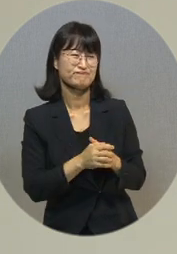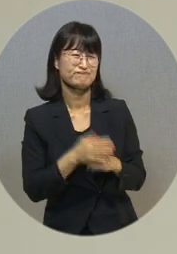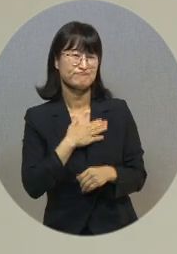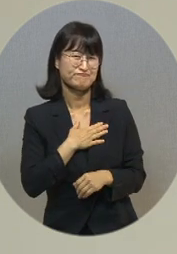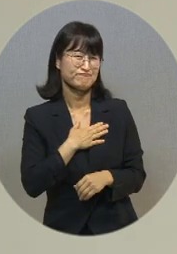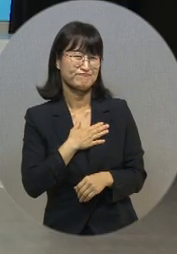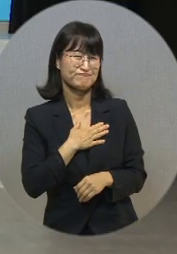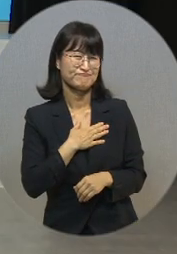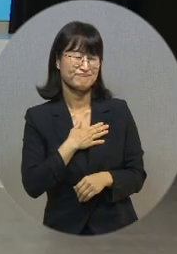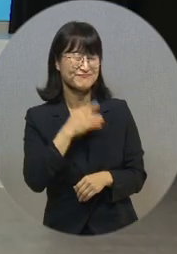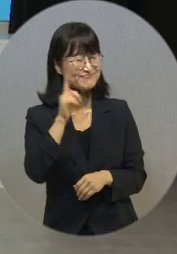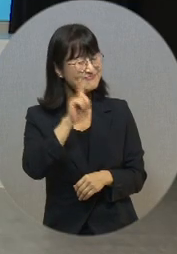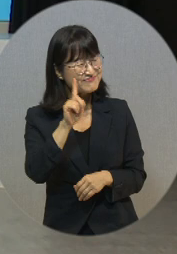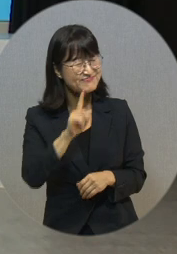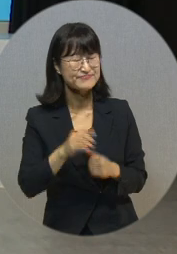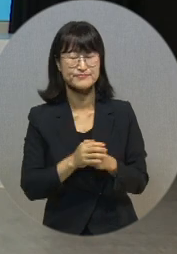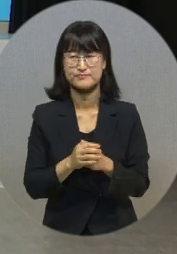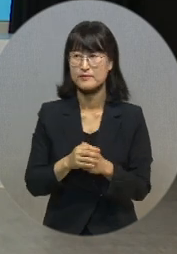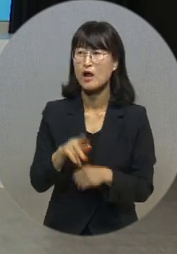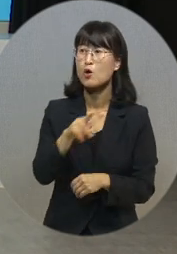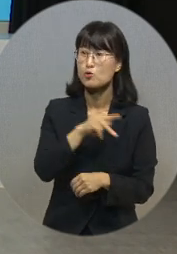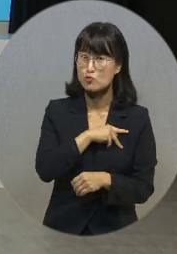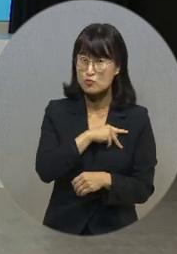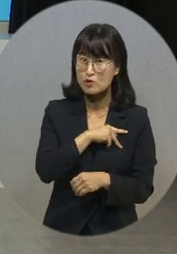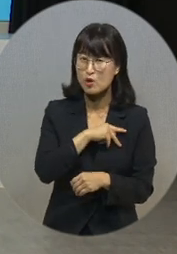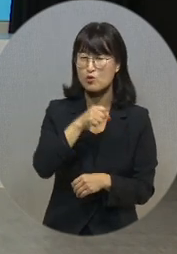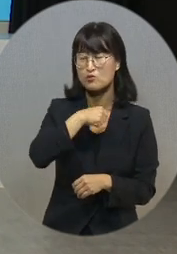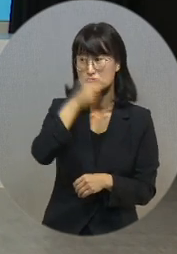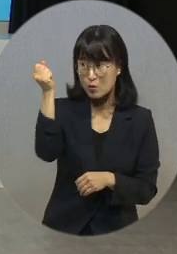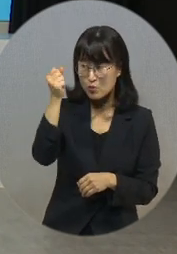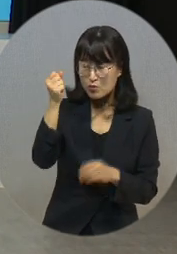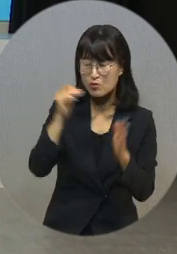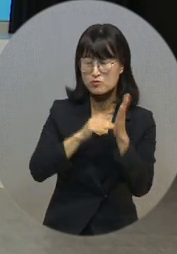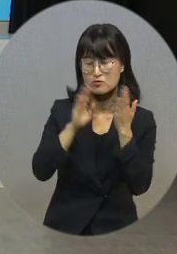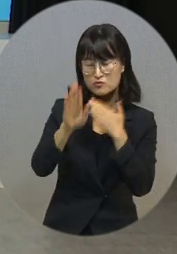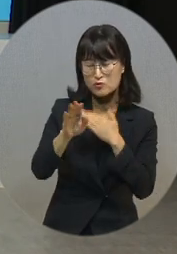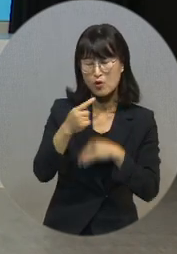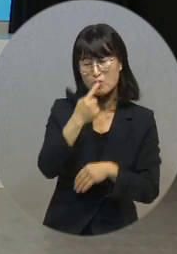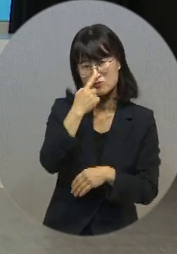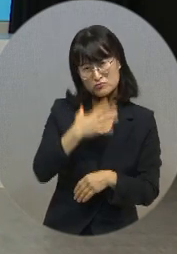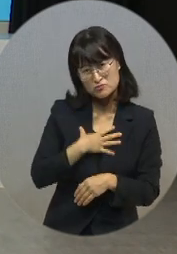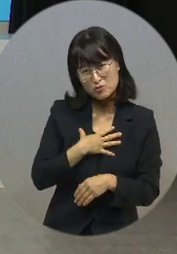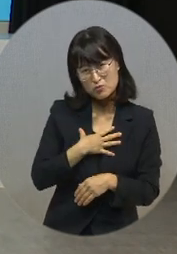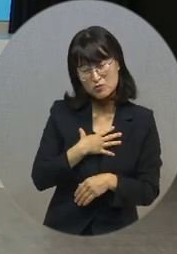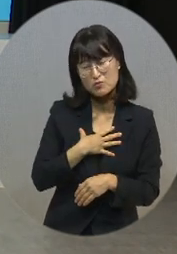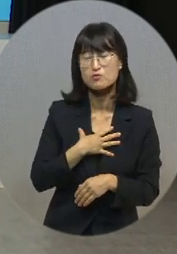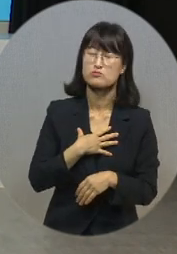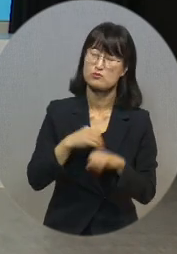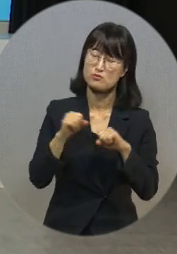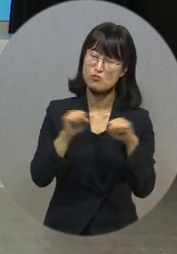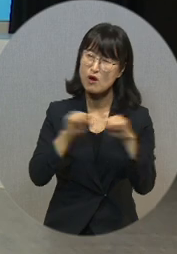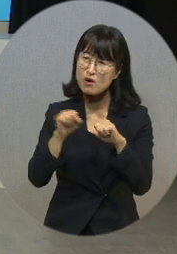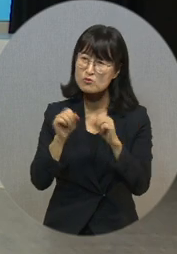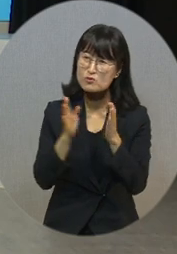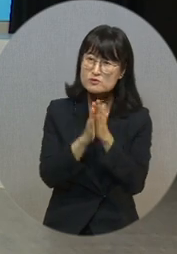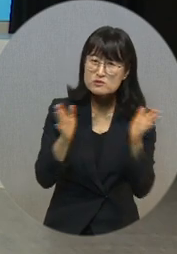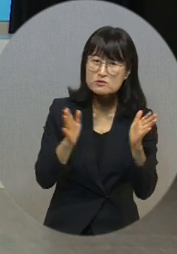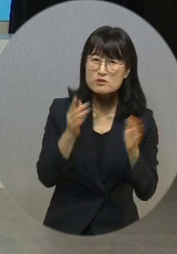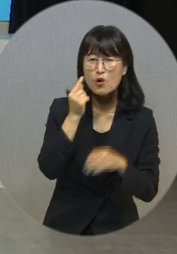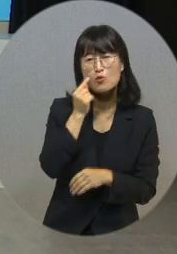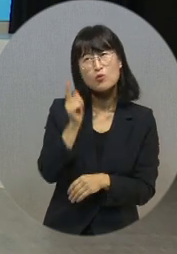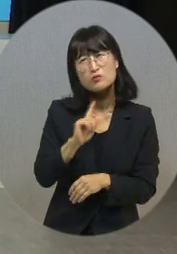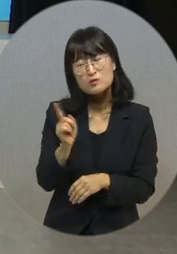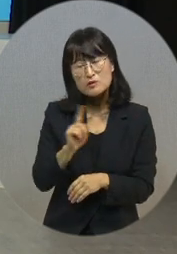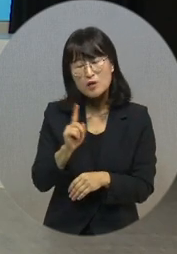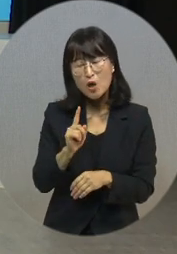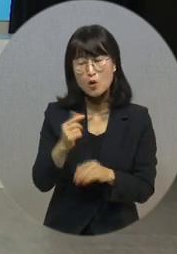어떠세요? 국회의원이 처음 되어서 저도 여러 가지로 어떻게 시작을 하고 어떻게 더 다가갈까